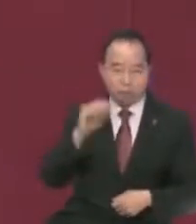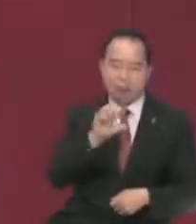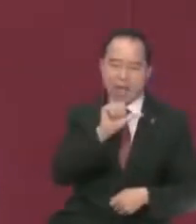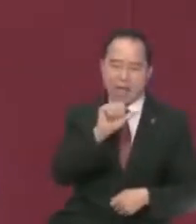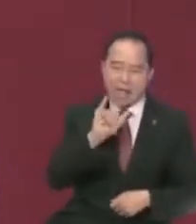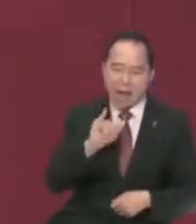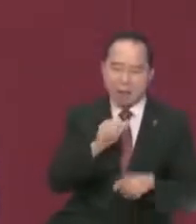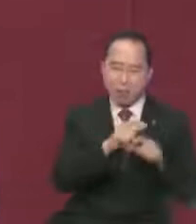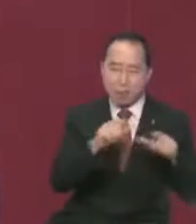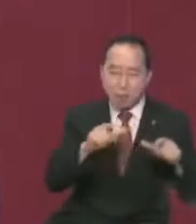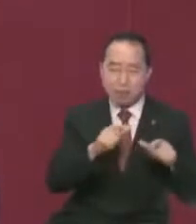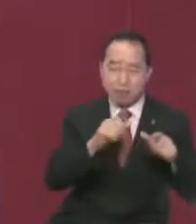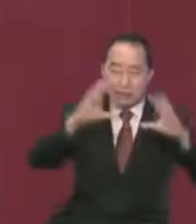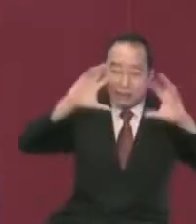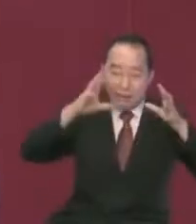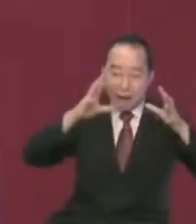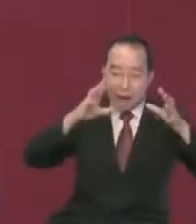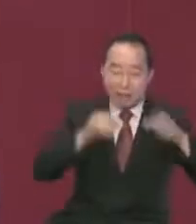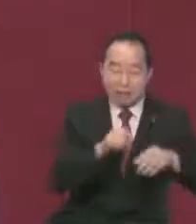앞당길 것입니다.